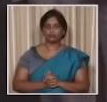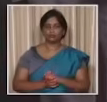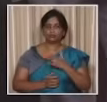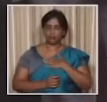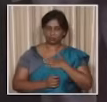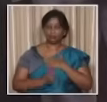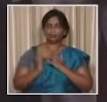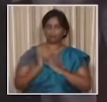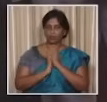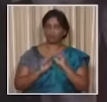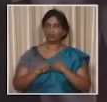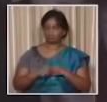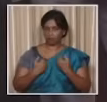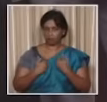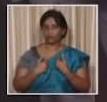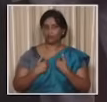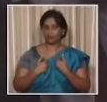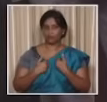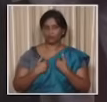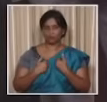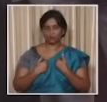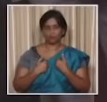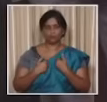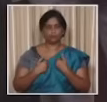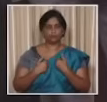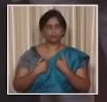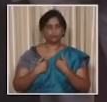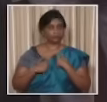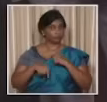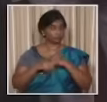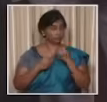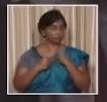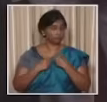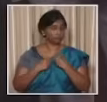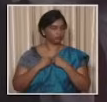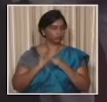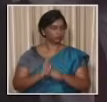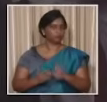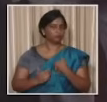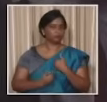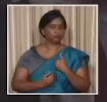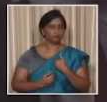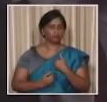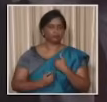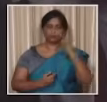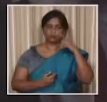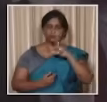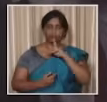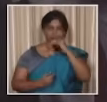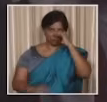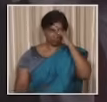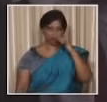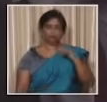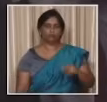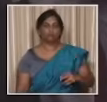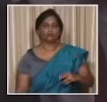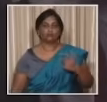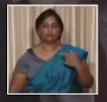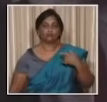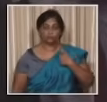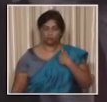මගෙත් වරප්‍රසාද උල්ලංඝනය වීමක් සිදු වෙලා තියෙනවා. ඒකයි මා ඔබතුමා මටත් දෙන්න මේ නැත්තම් මටත් අසාධාරණයක්. නියෝජ්‍ය කතානායකතුමනි